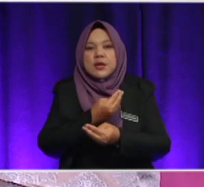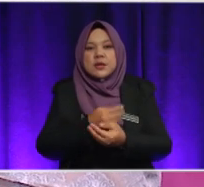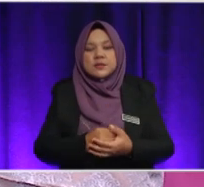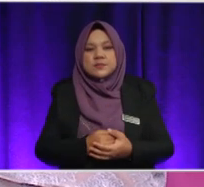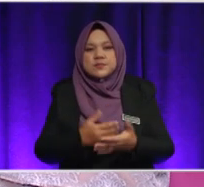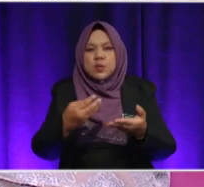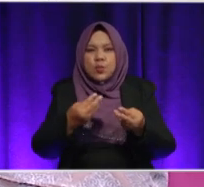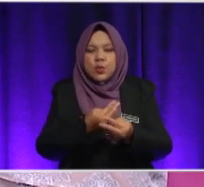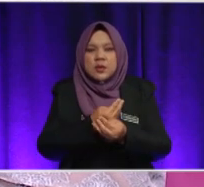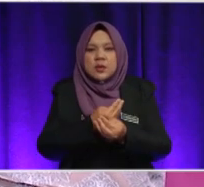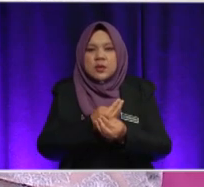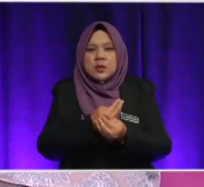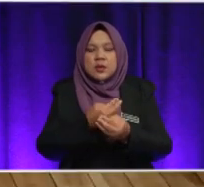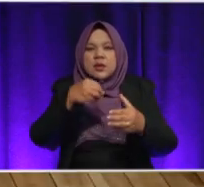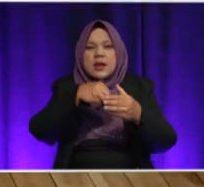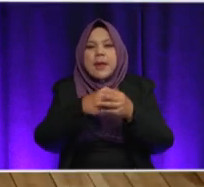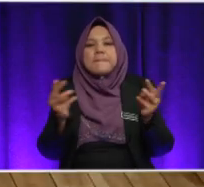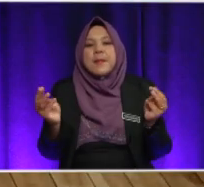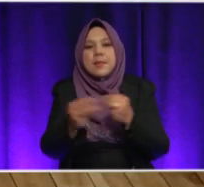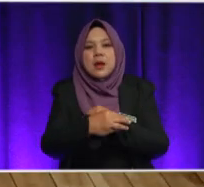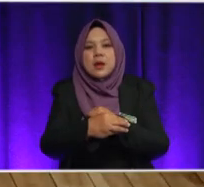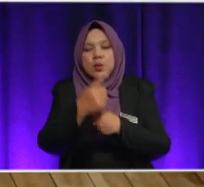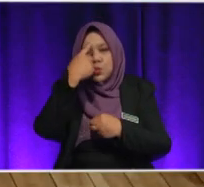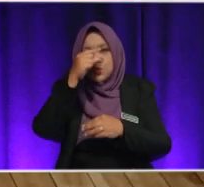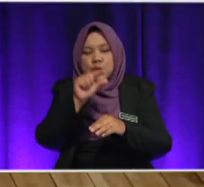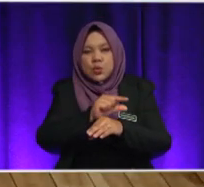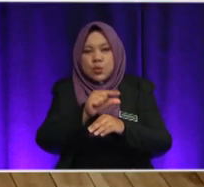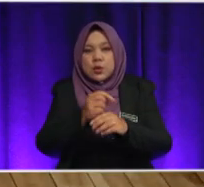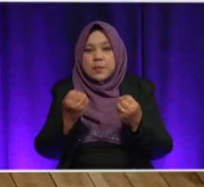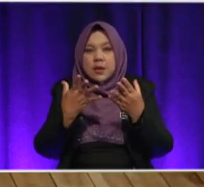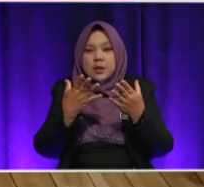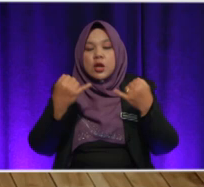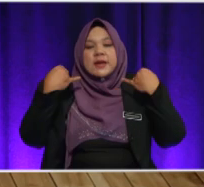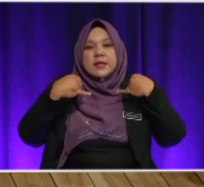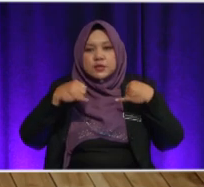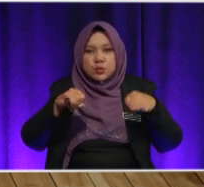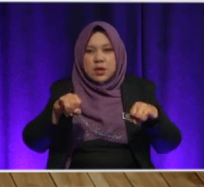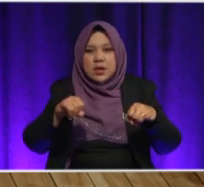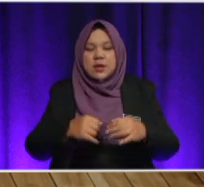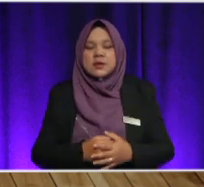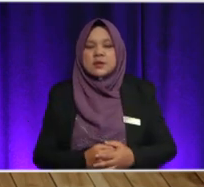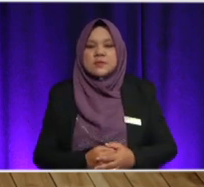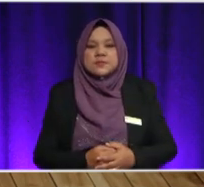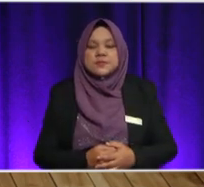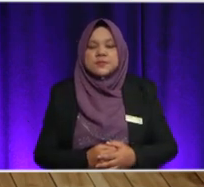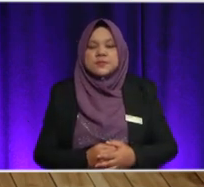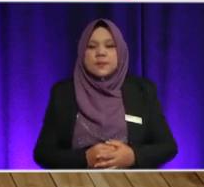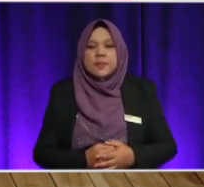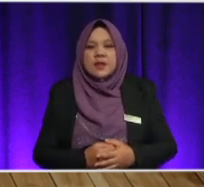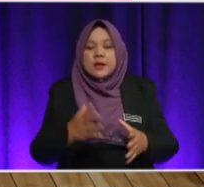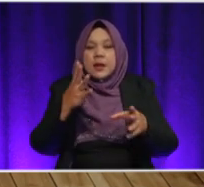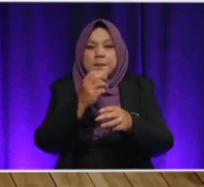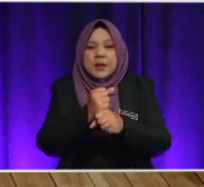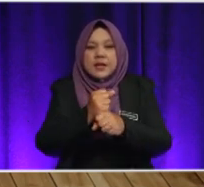yang dihasilkan di dalam emak-mal untuk kegunaan ramai dan dijual secara pasaran secara meluas Oke Kita